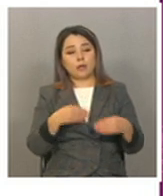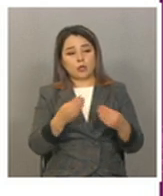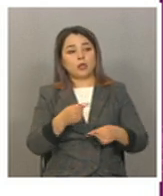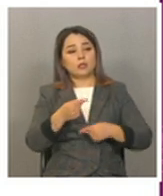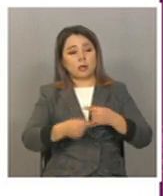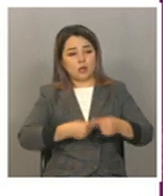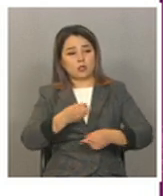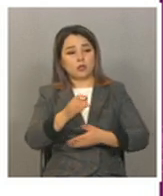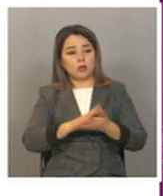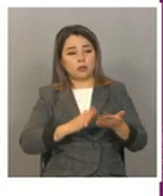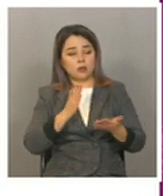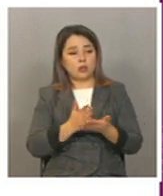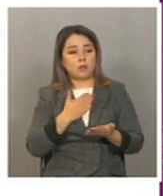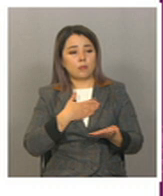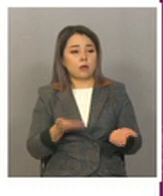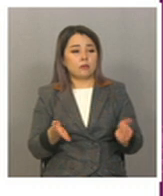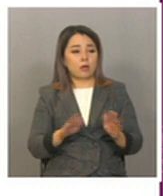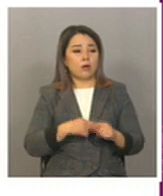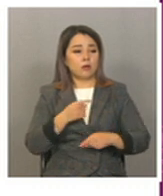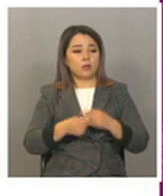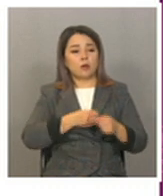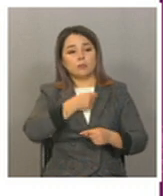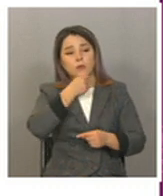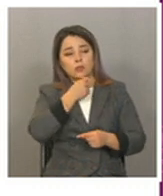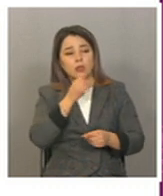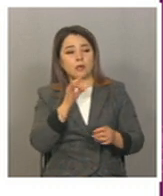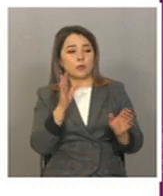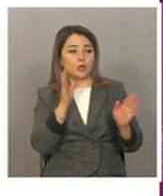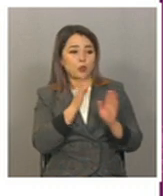что нам оставило старшее поколение и природа.